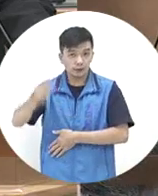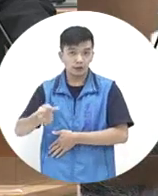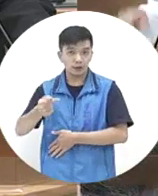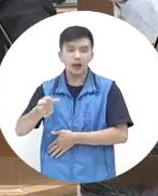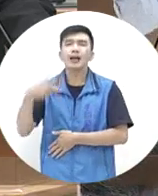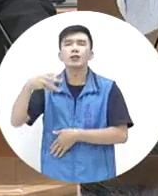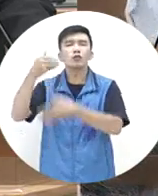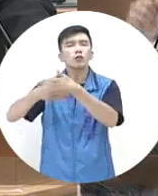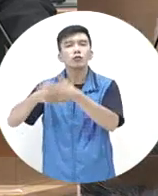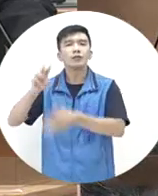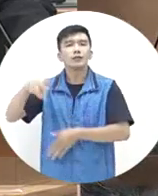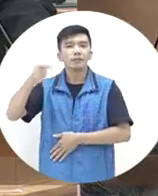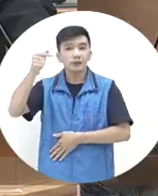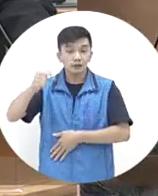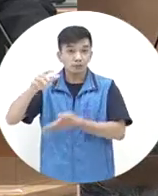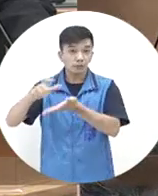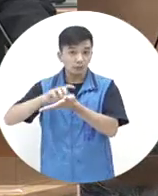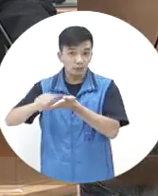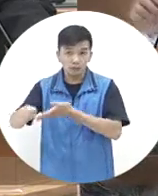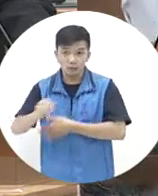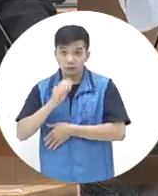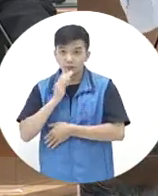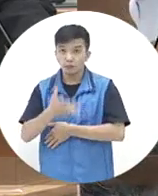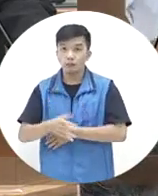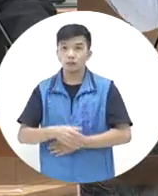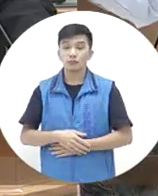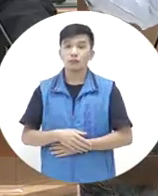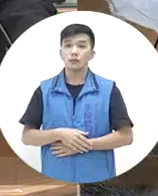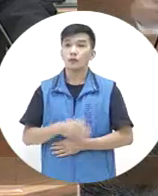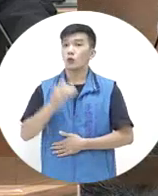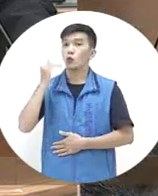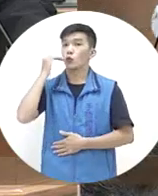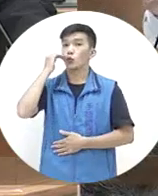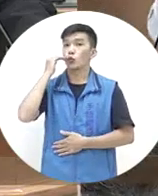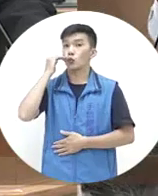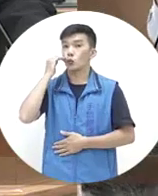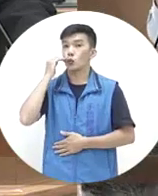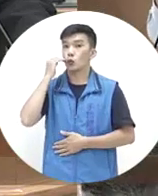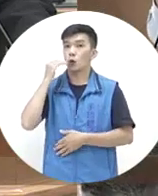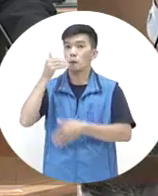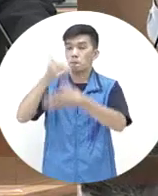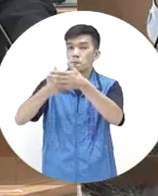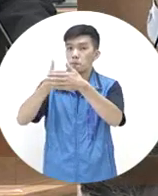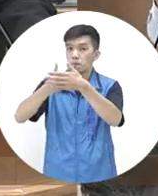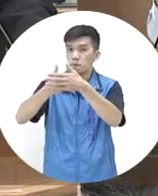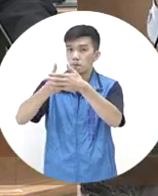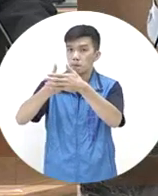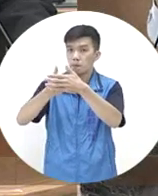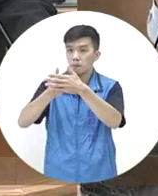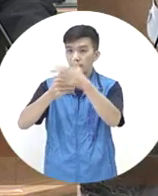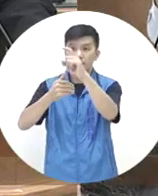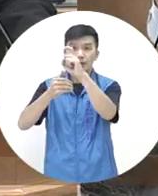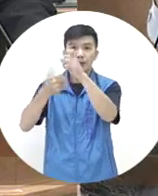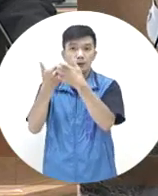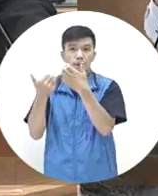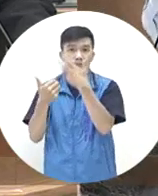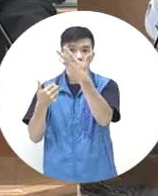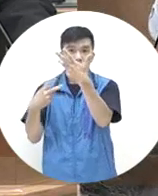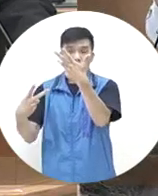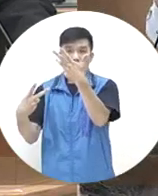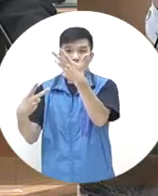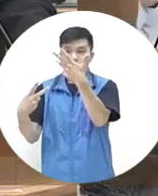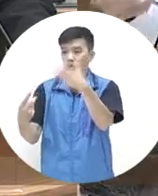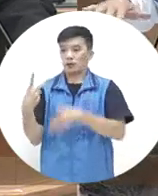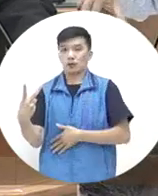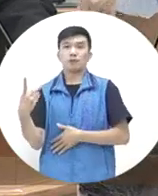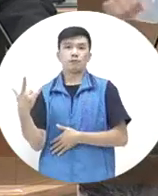这样讲好了，300多亿下面招标是不是？也就是说2项我留到后面再做，是不是？ 工程的话，把后面的工程